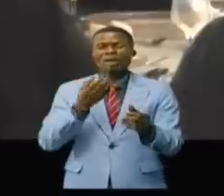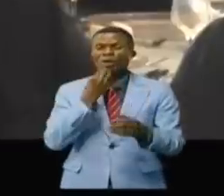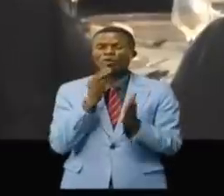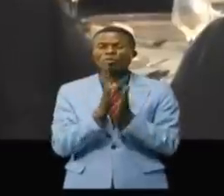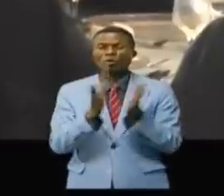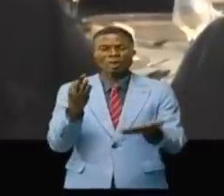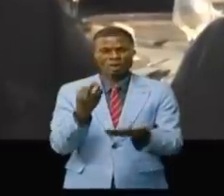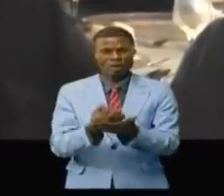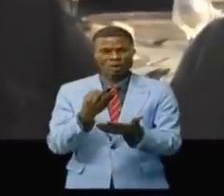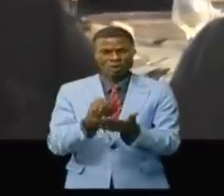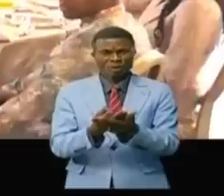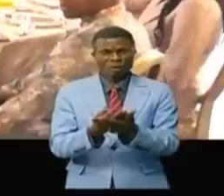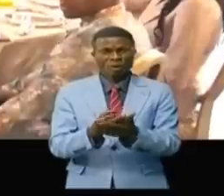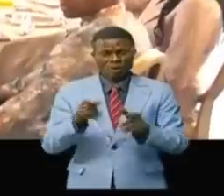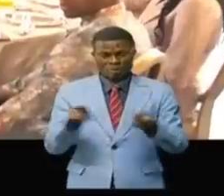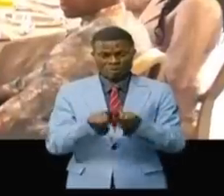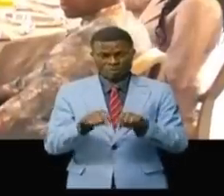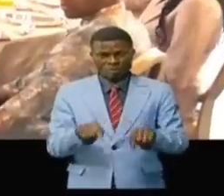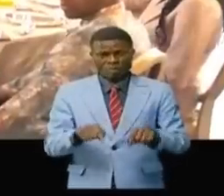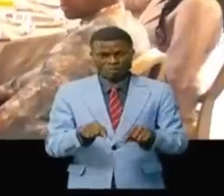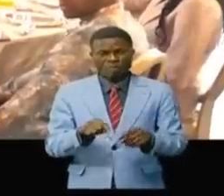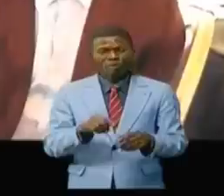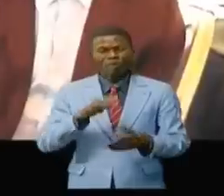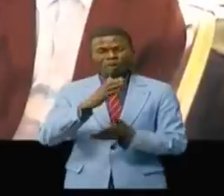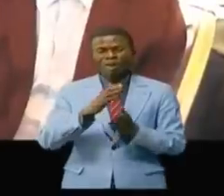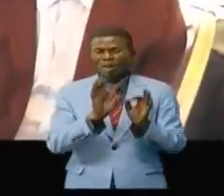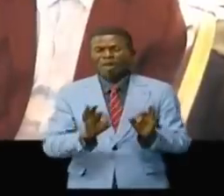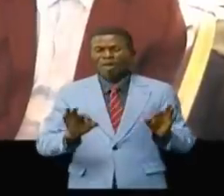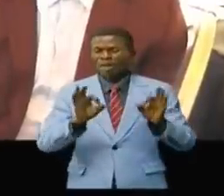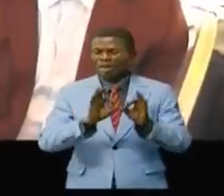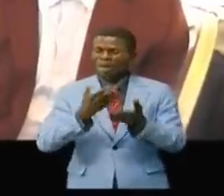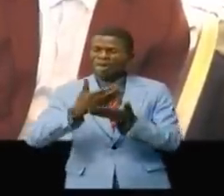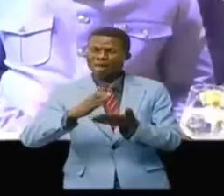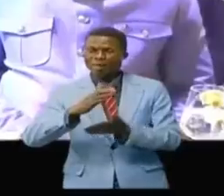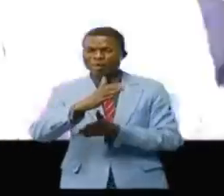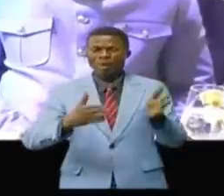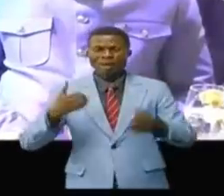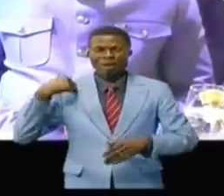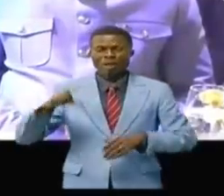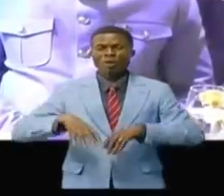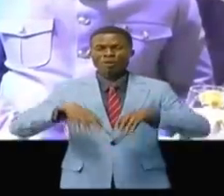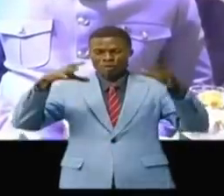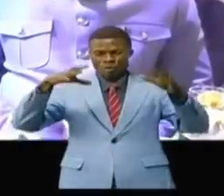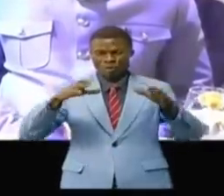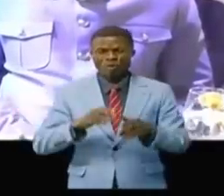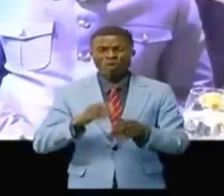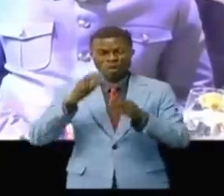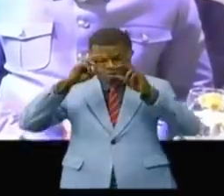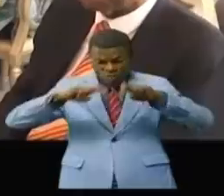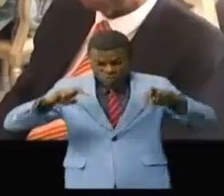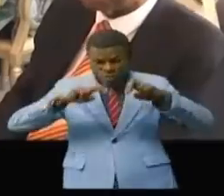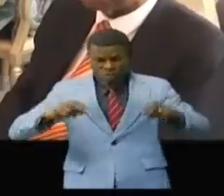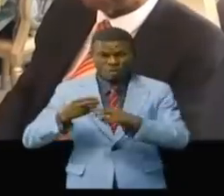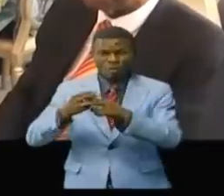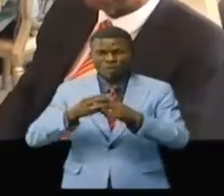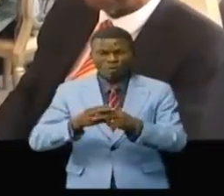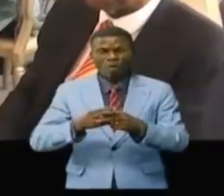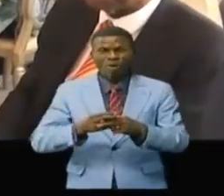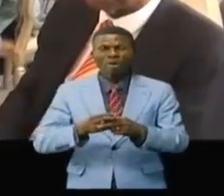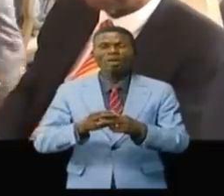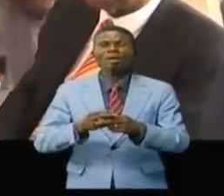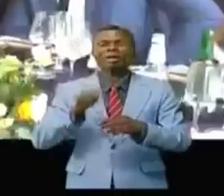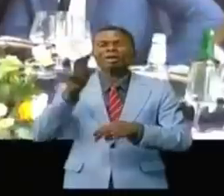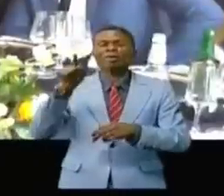générale de finances est aujourd'hui l'une des pièces maîtresses pour renflouer la caisse de l'État grâce à sa patrouille financière à lâcher. Et